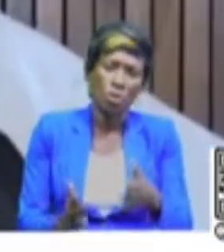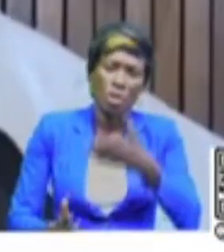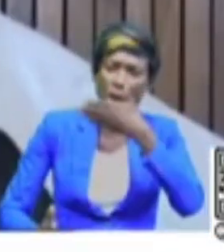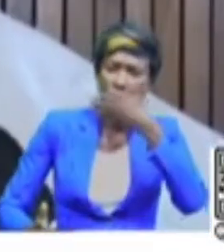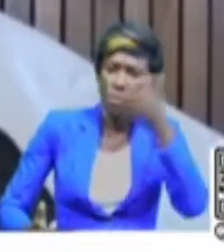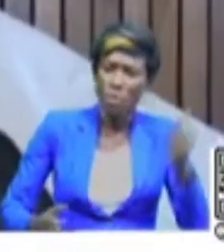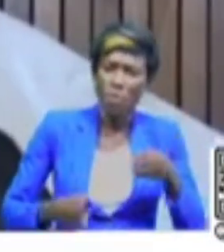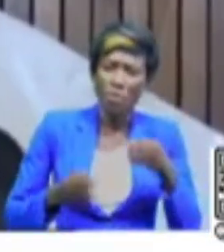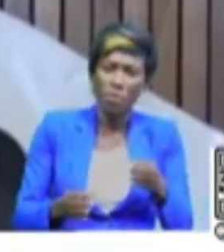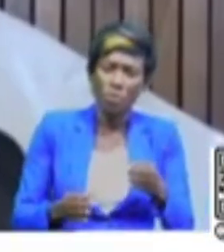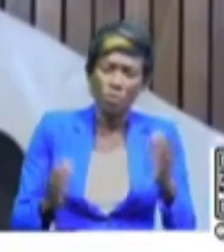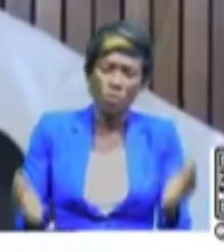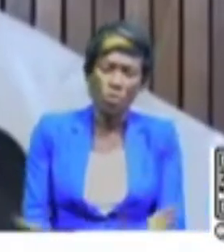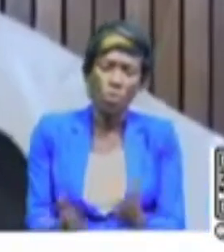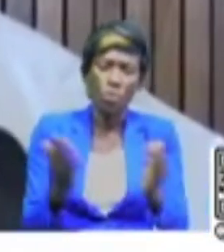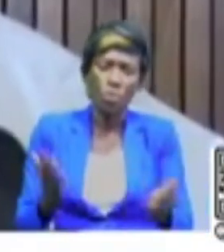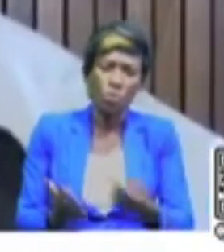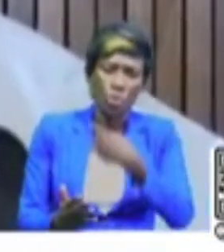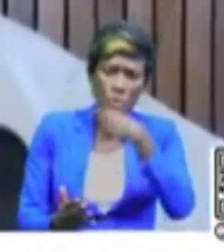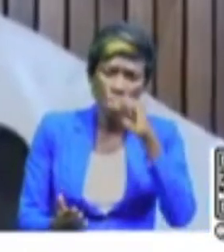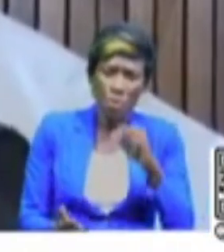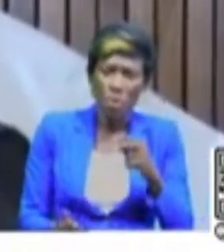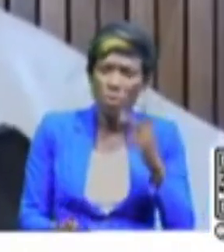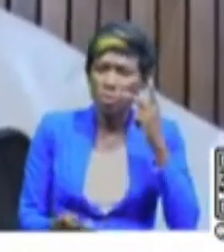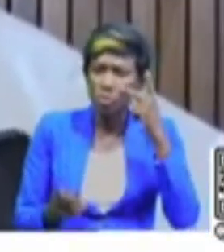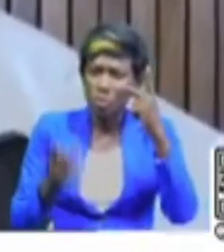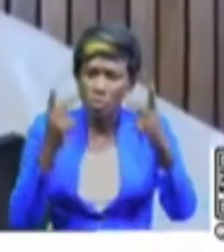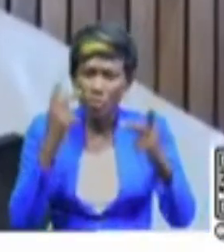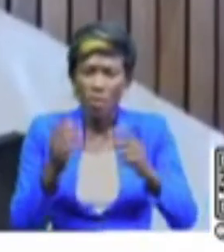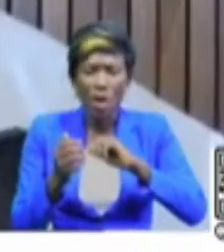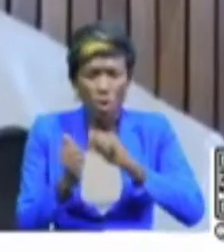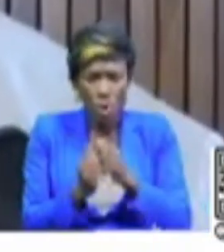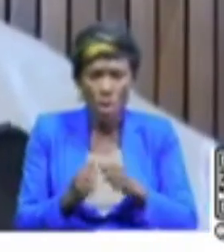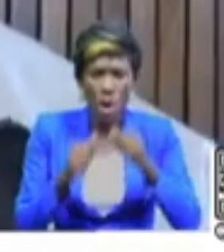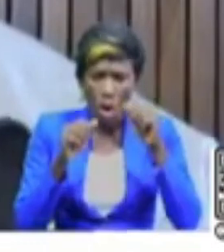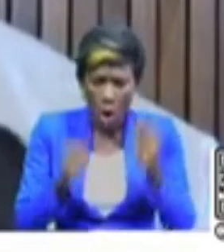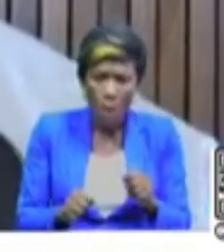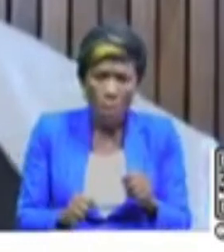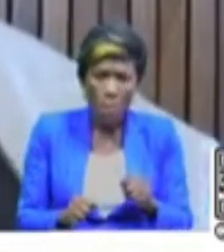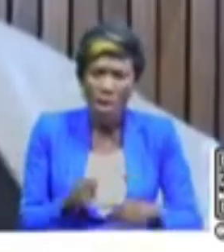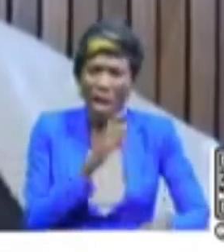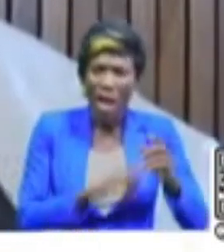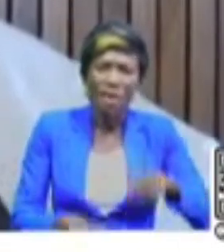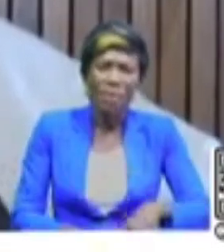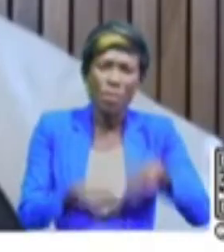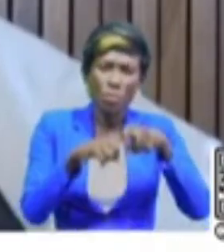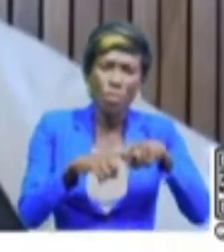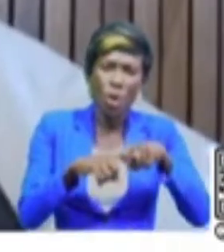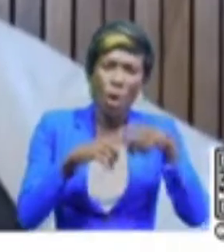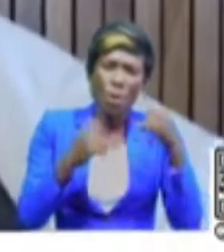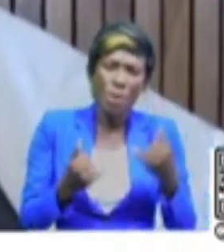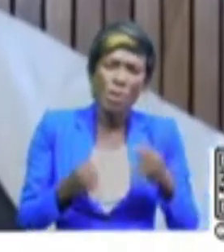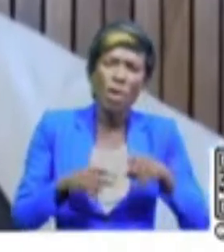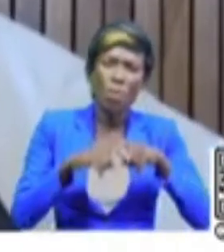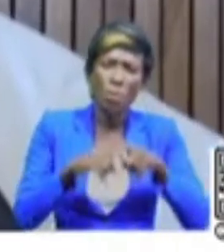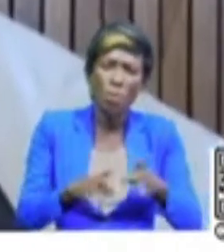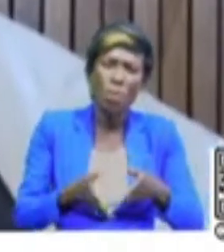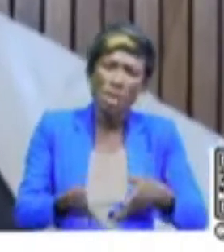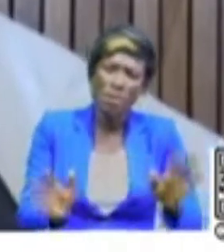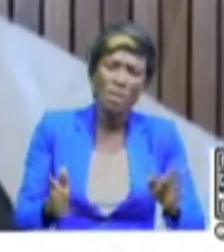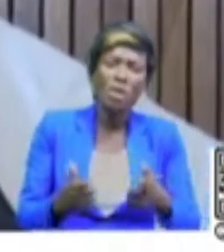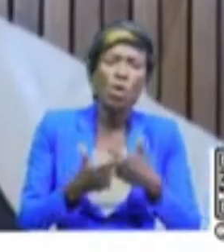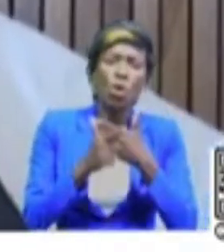le Gabon, c'est de voir les voies et moyens de lever les sanctions qui constituent un frein à cette